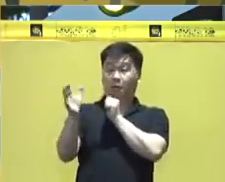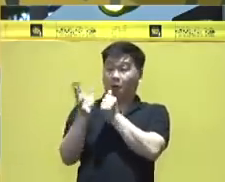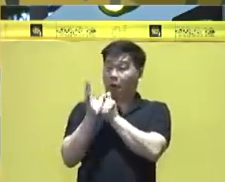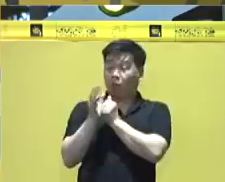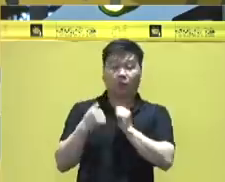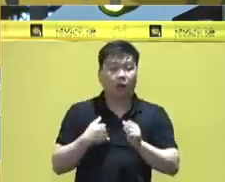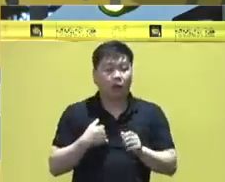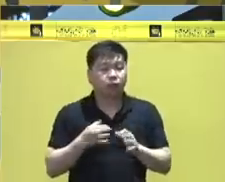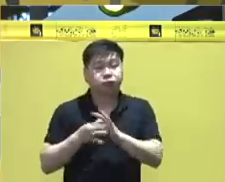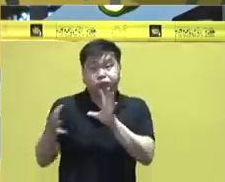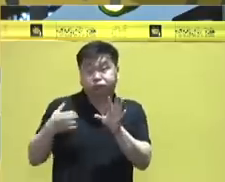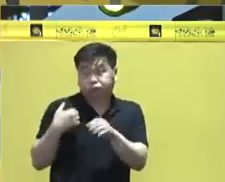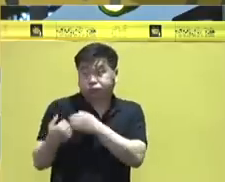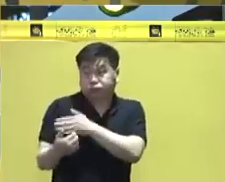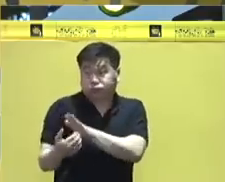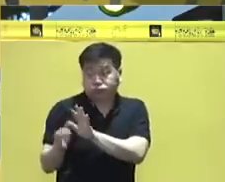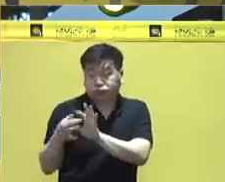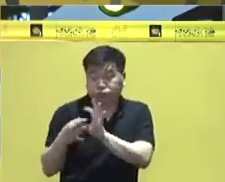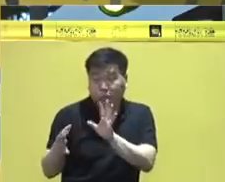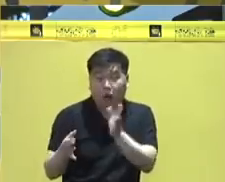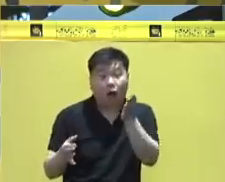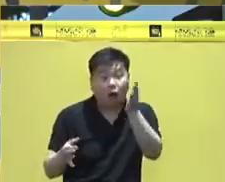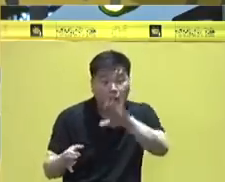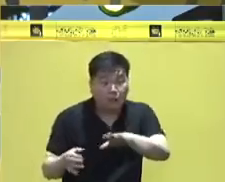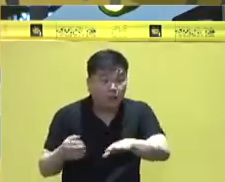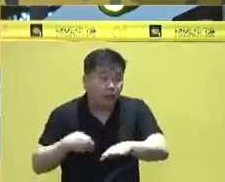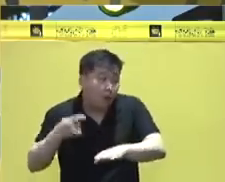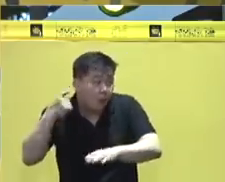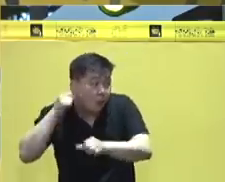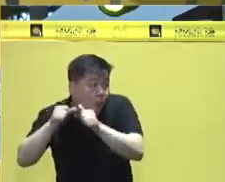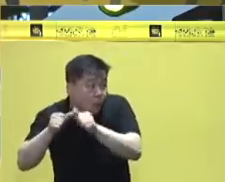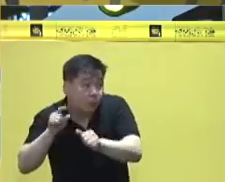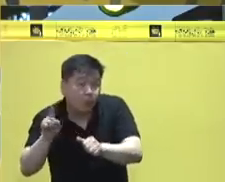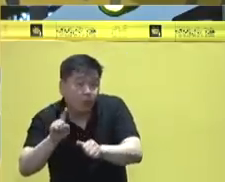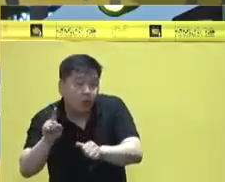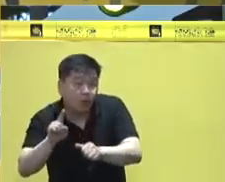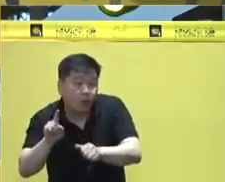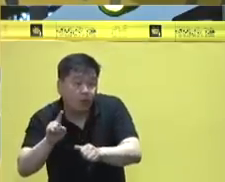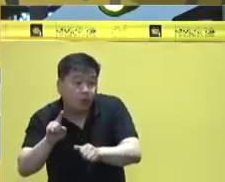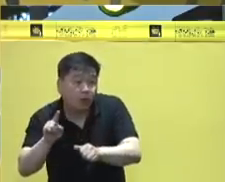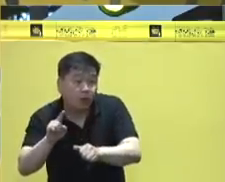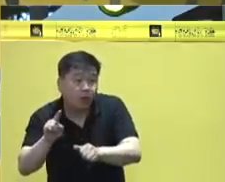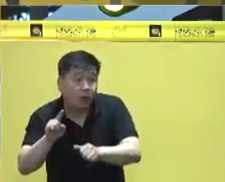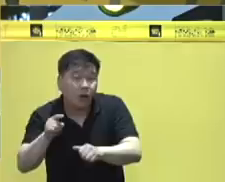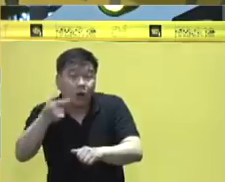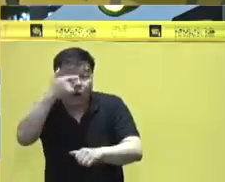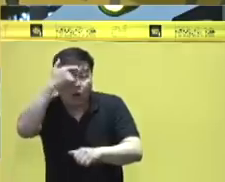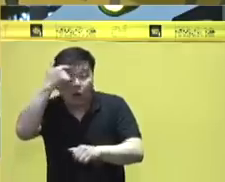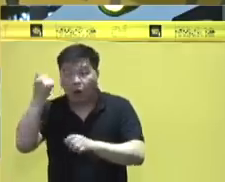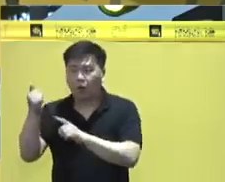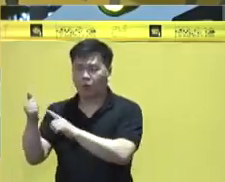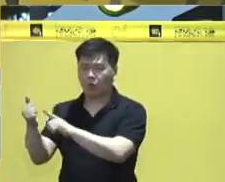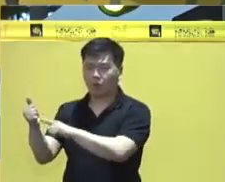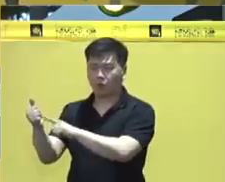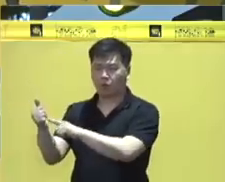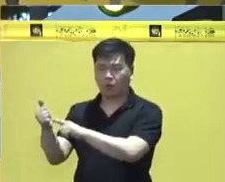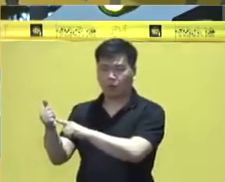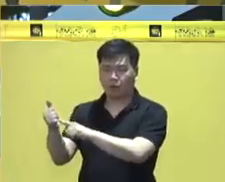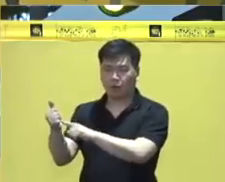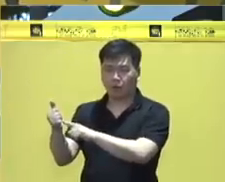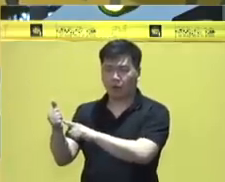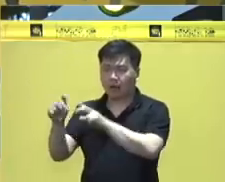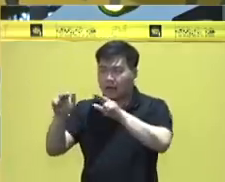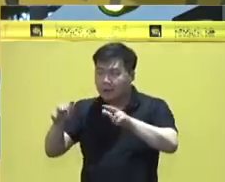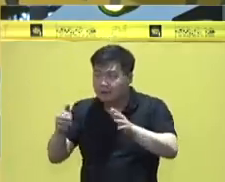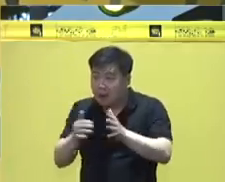안 했는데 그 제가 들은 걸로는 노무현 대통령이 좀